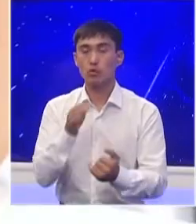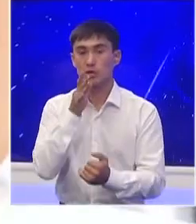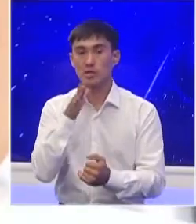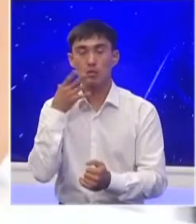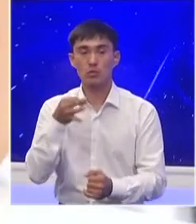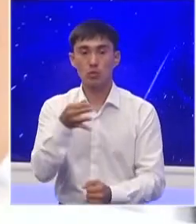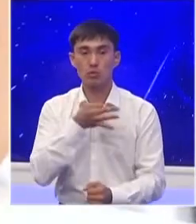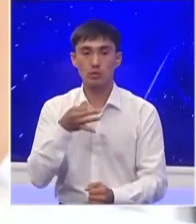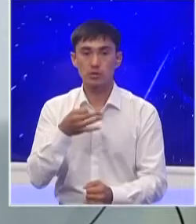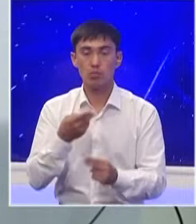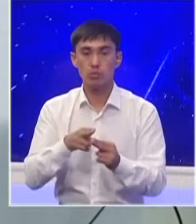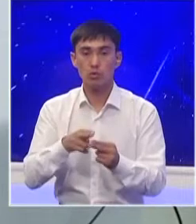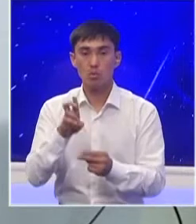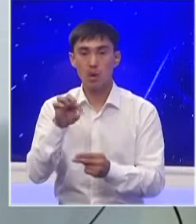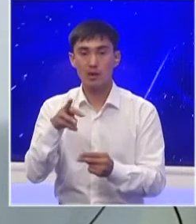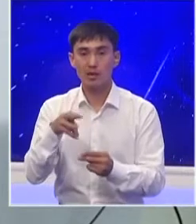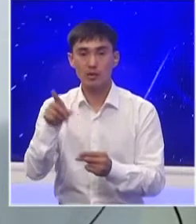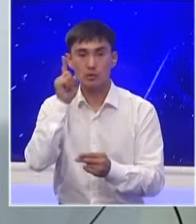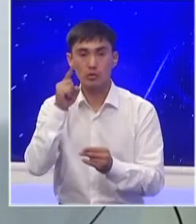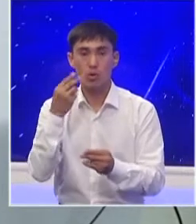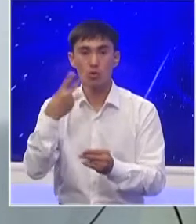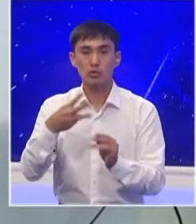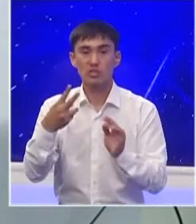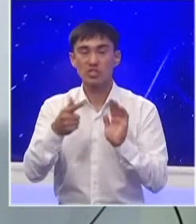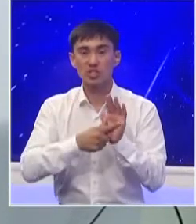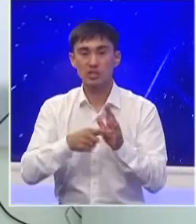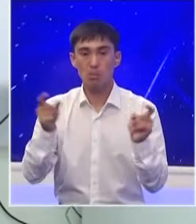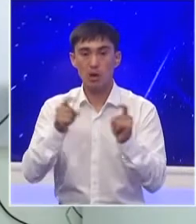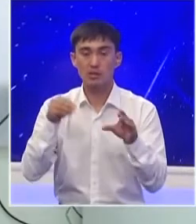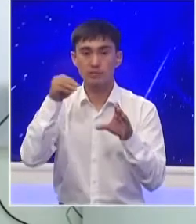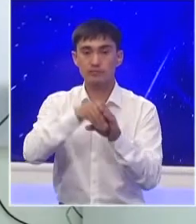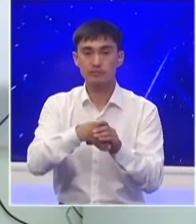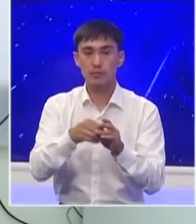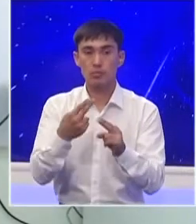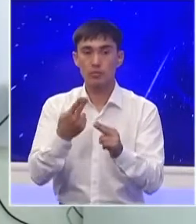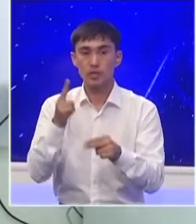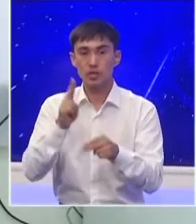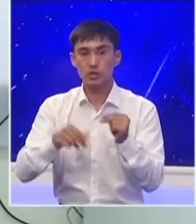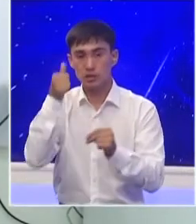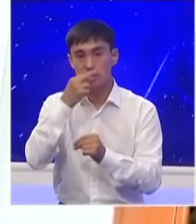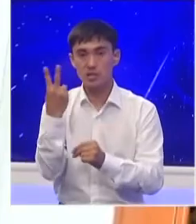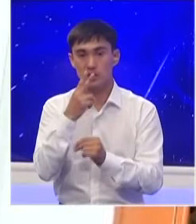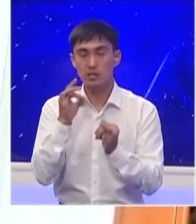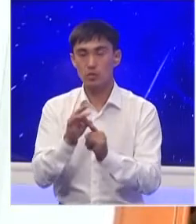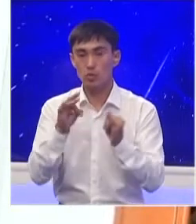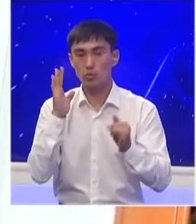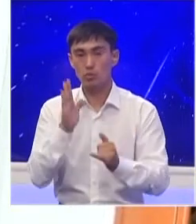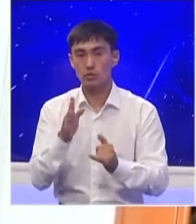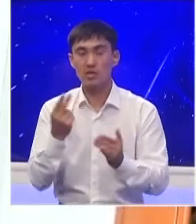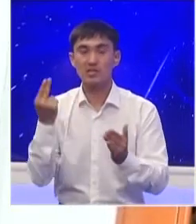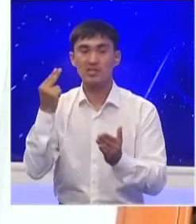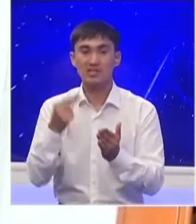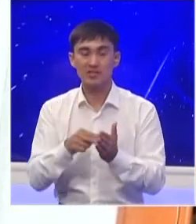Алматы облысында бұл маркетке 37 дүкен қосылған. Жыл соңына дейін бұл көрсеткіш 2 есеге артпақ. Осылайша